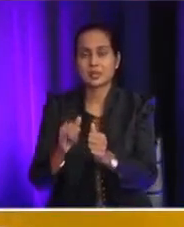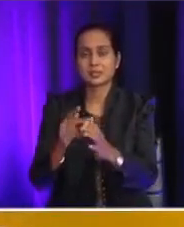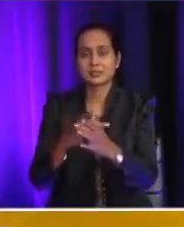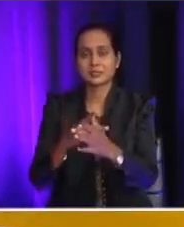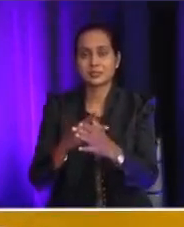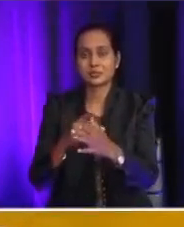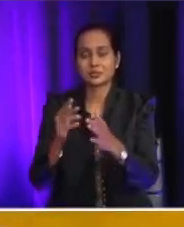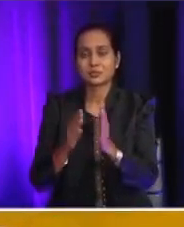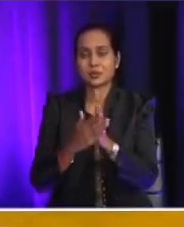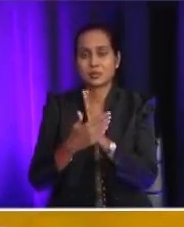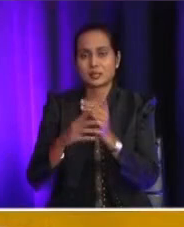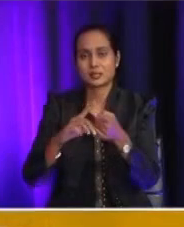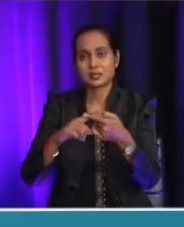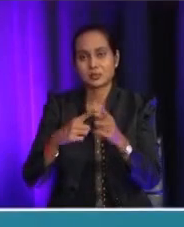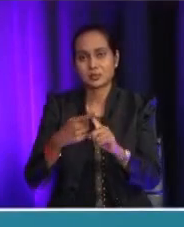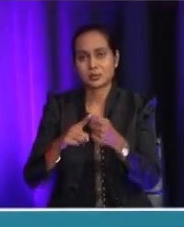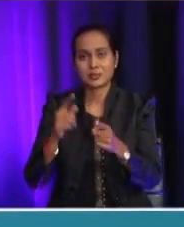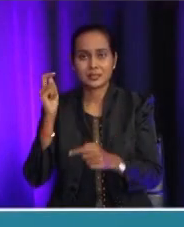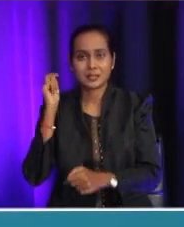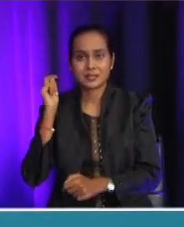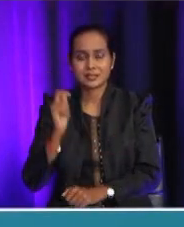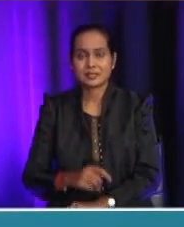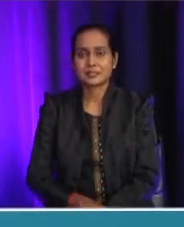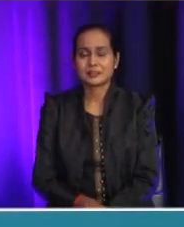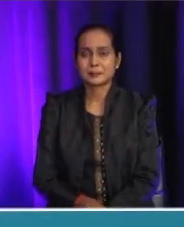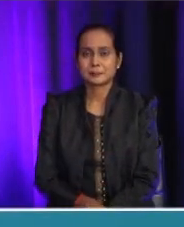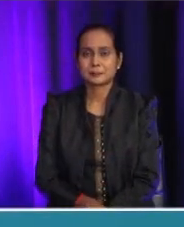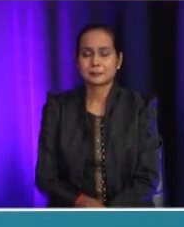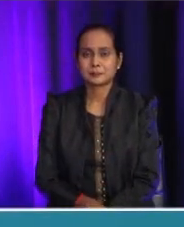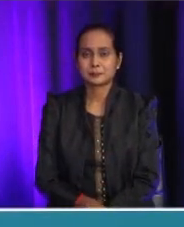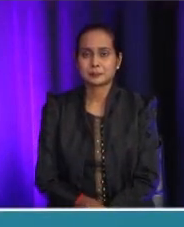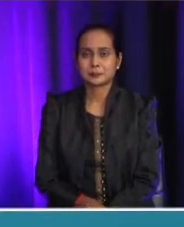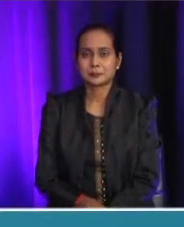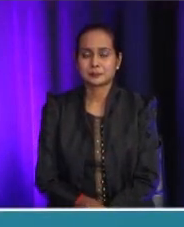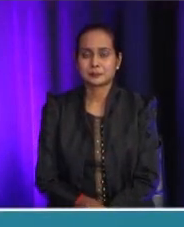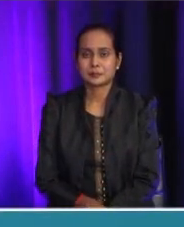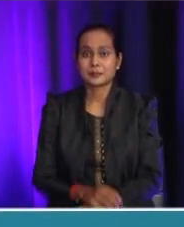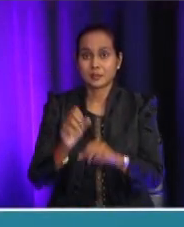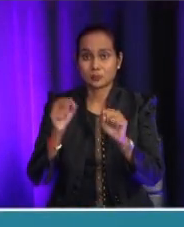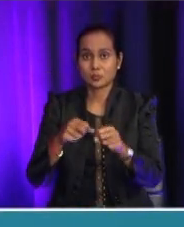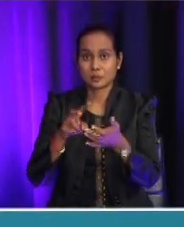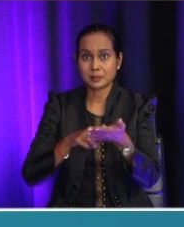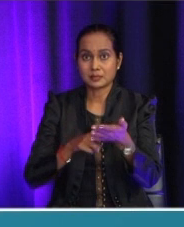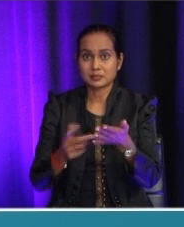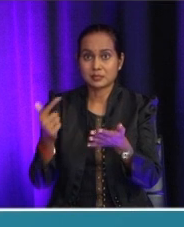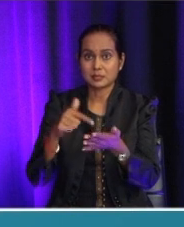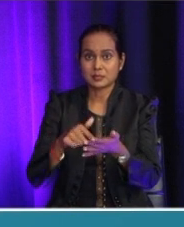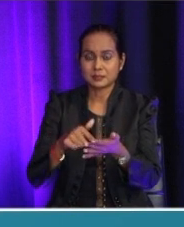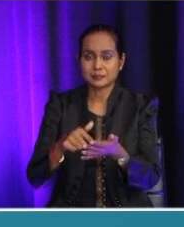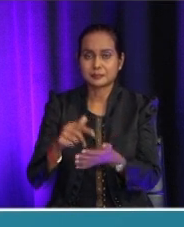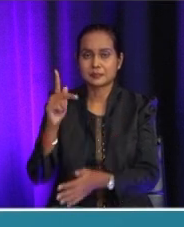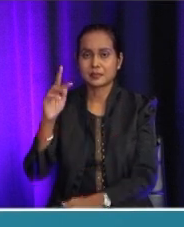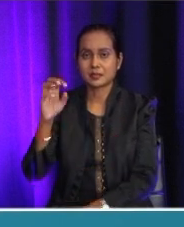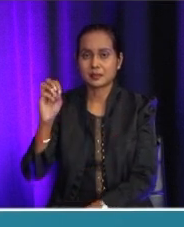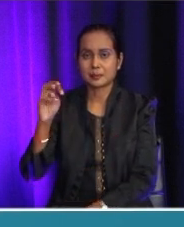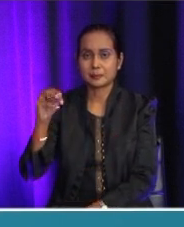oleh kawan-kawan kita tadi ya. Mungkin kita boleh bacakan lagi sekali, ada kempen membaca di